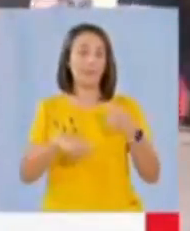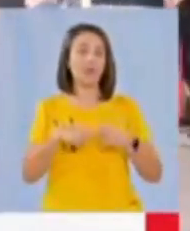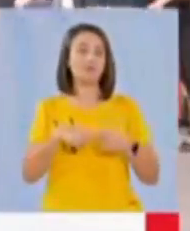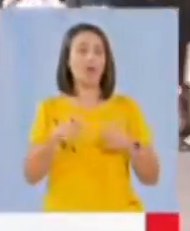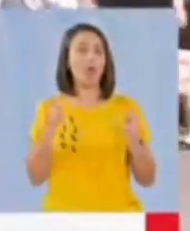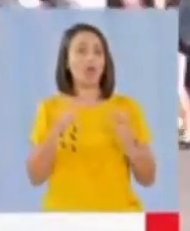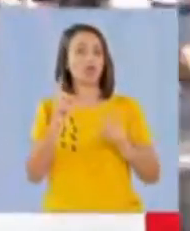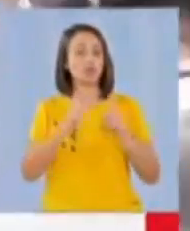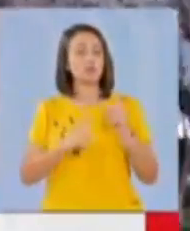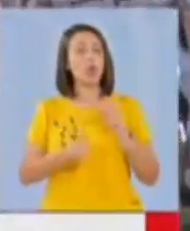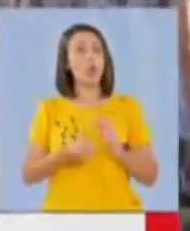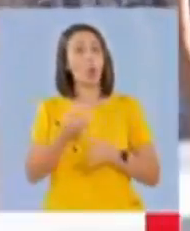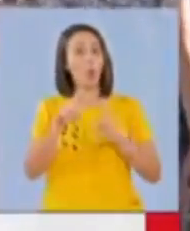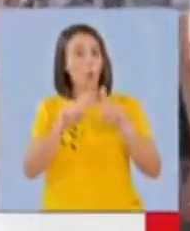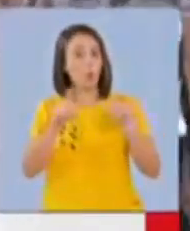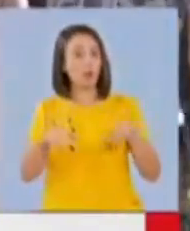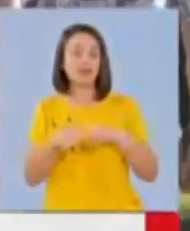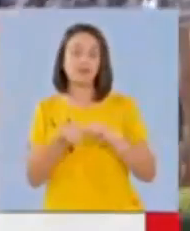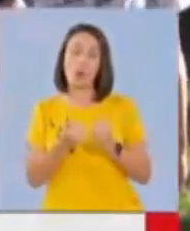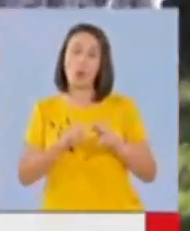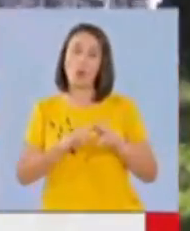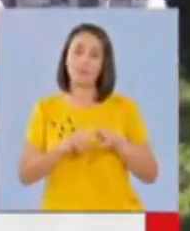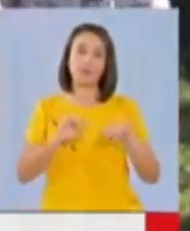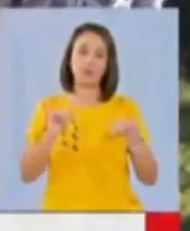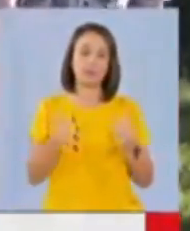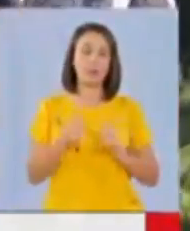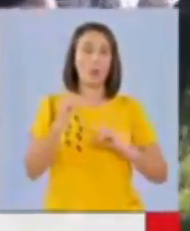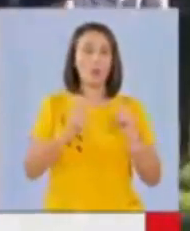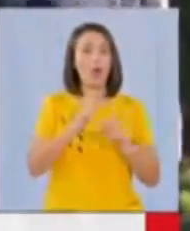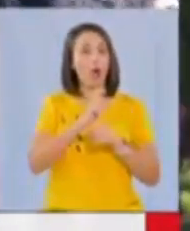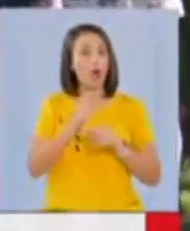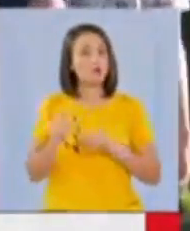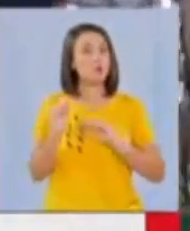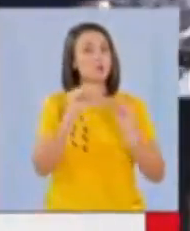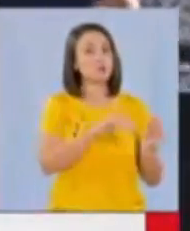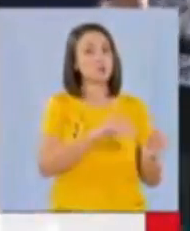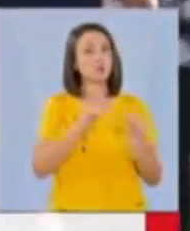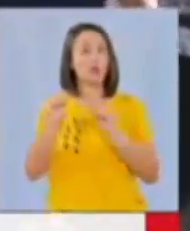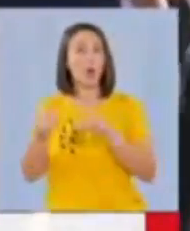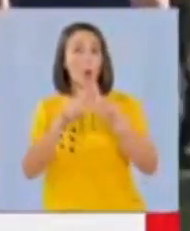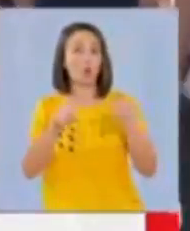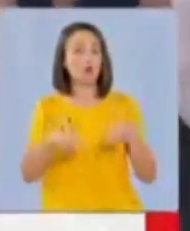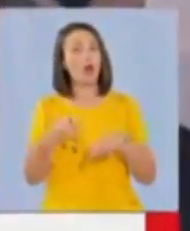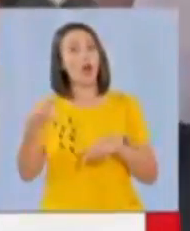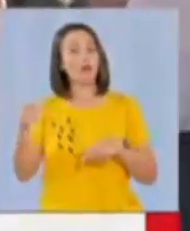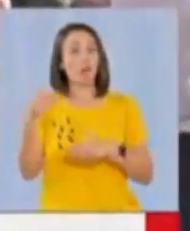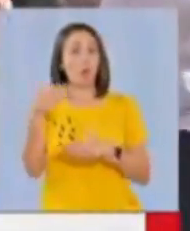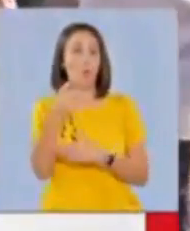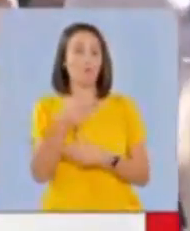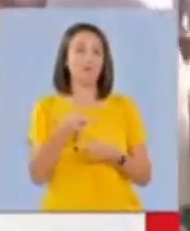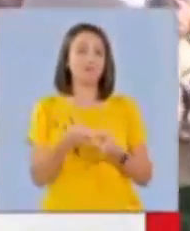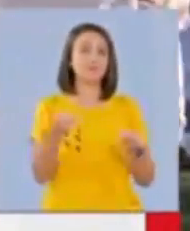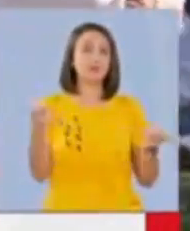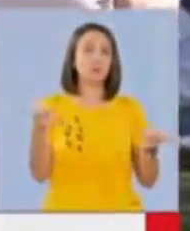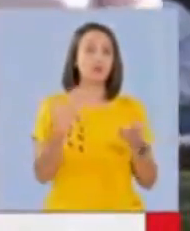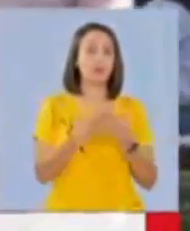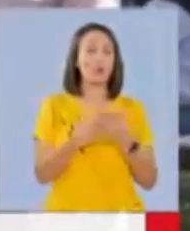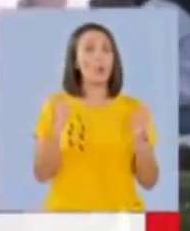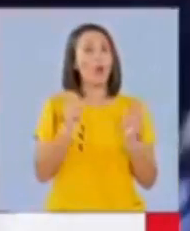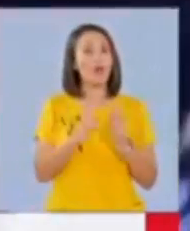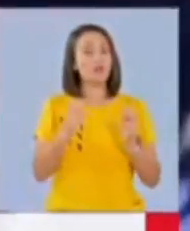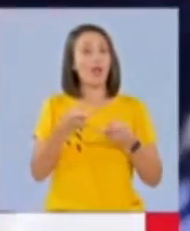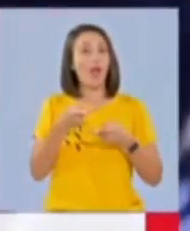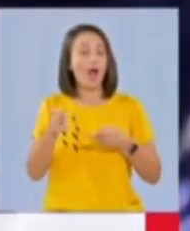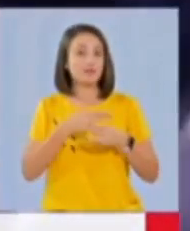energiei, despre un nou contract sau, cum s-a întâmplat în anumite cazuri, mutarea unor contracte de la alte companii distribuitoare de energie sau